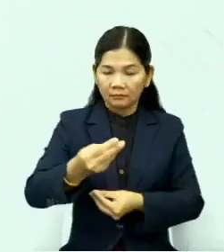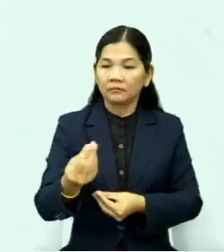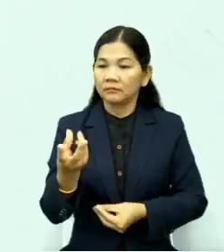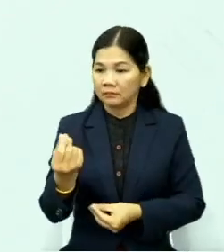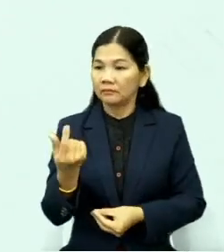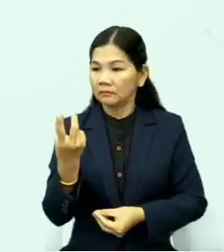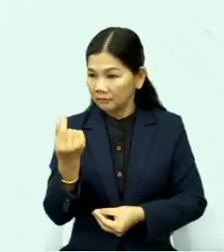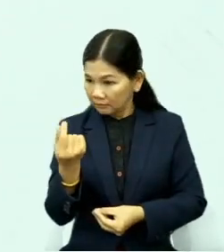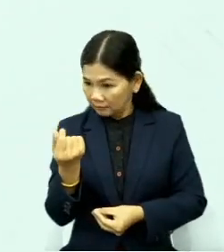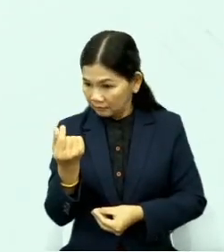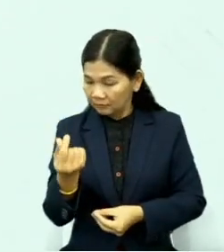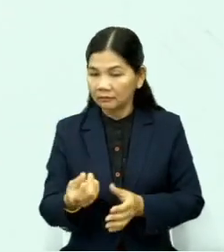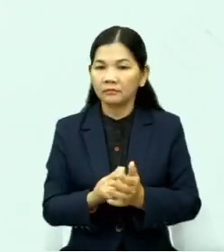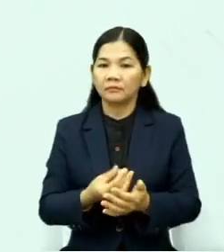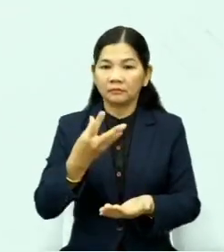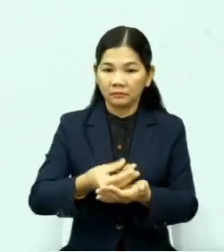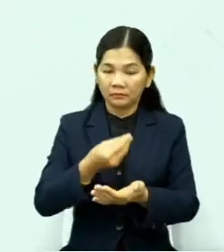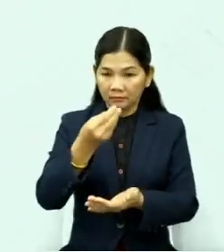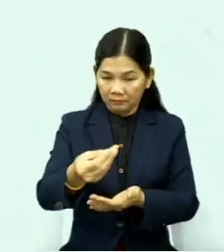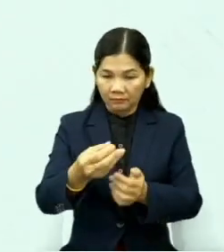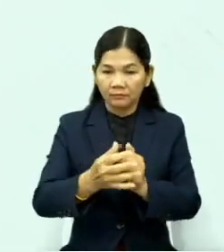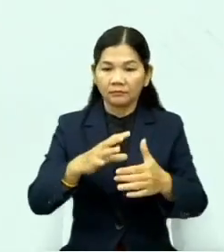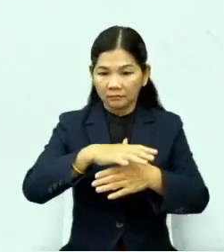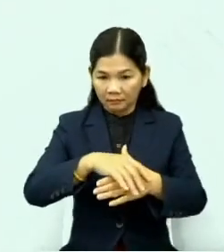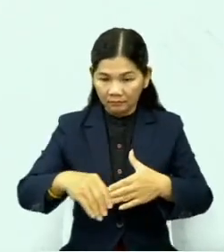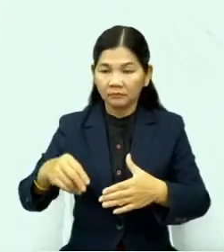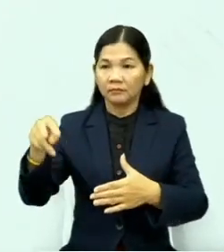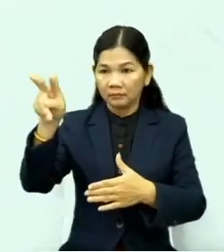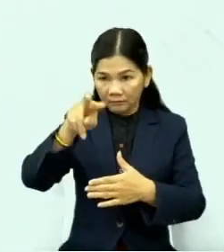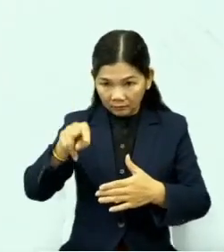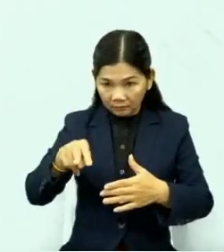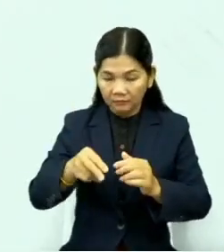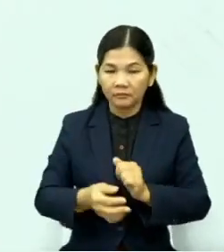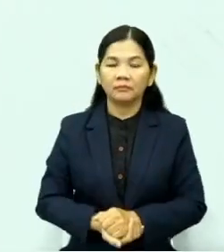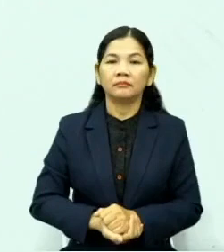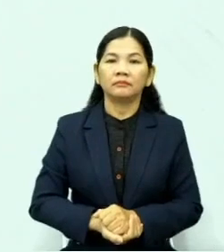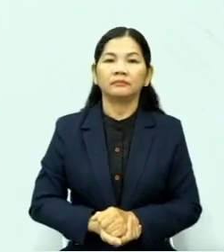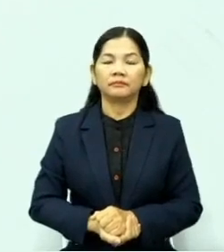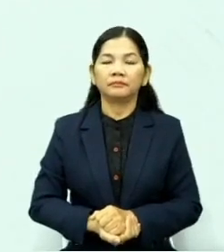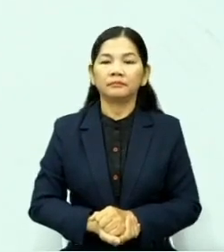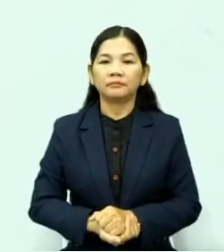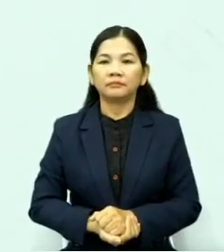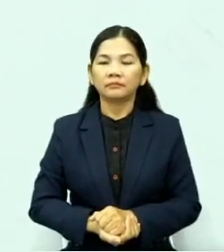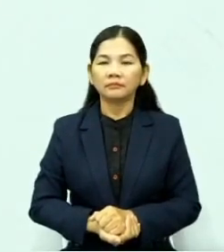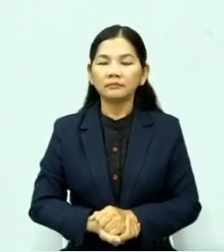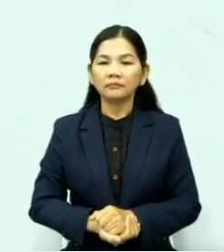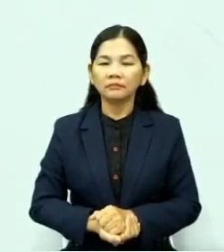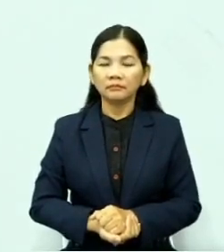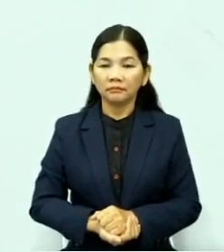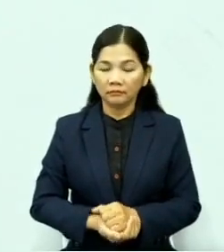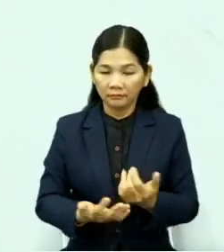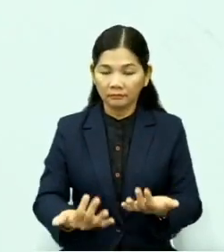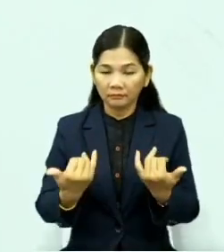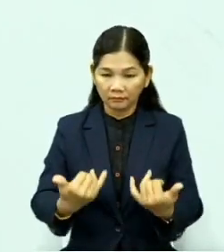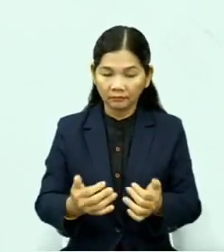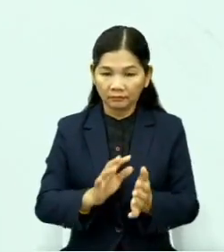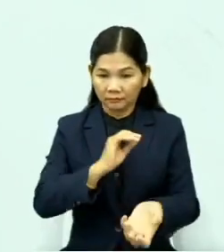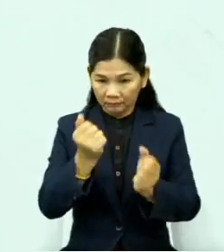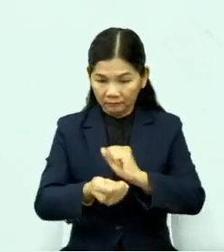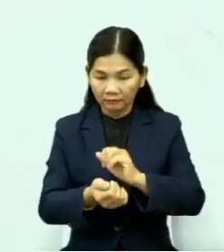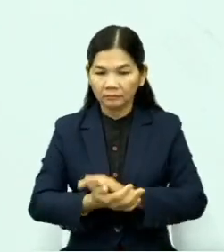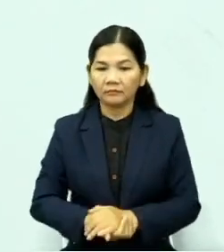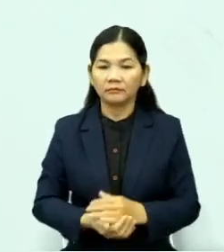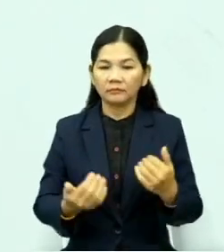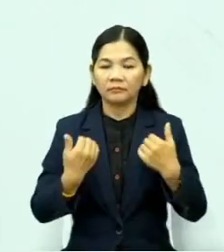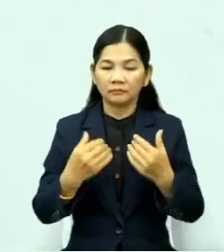មុនខាងដើមពីមុនណាកូនចាហើយវេវចនៈសព្ទនិងពាក្យថាវិការមានពាក្យលុយប្រាក់បច្ច័យនិងរូបិយចាវត្ថុណាកូនចា អរគុណច្រើនកូនអញ្ចឹងសម្រាប់កូនដែលកែលម្អអ